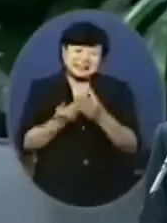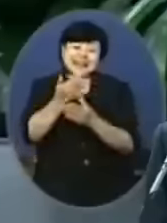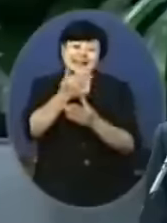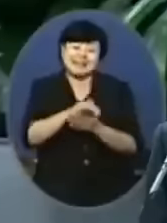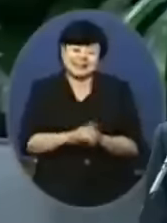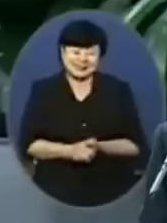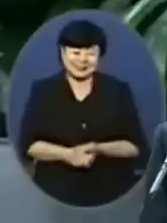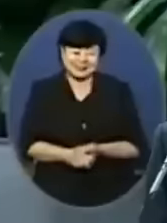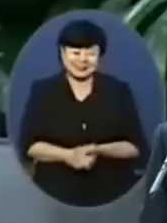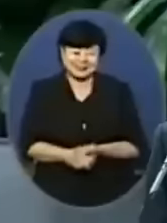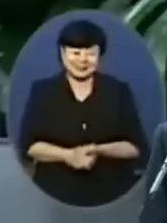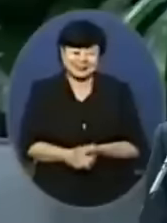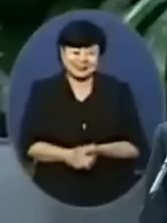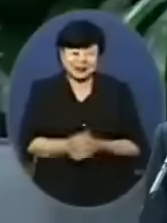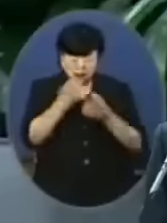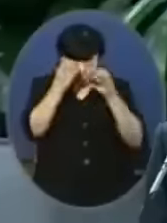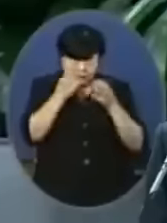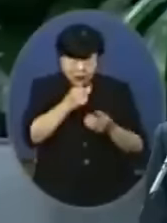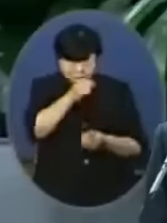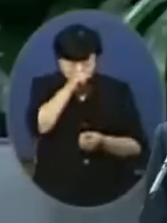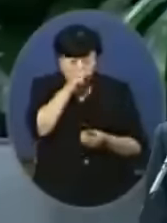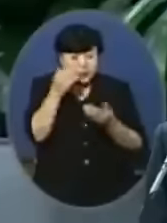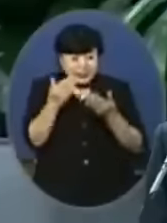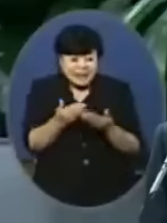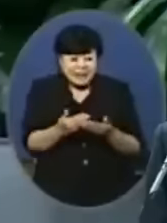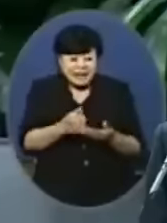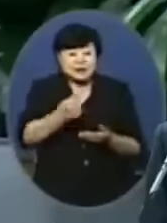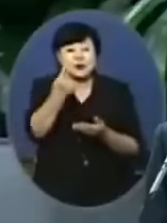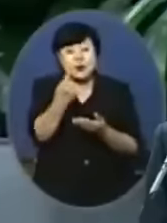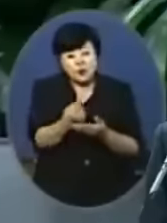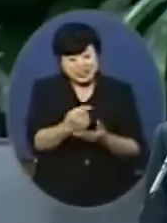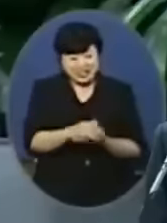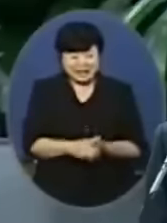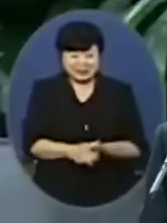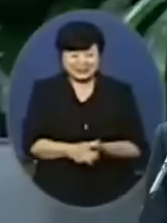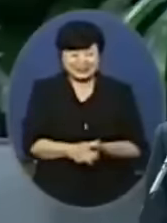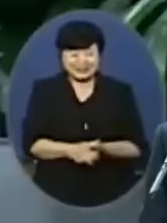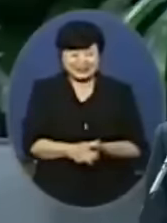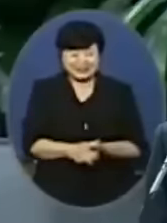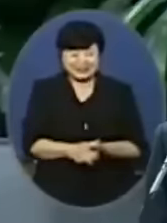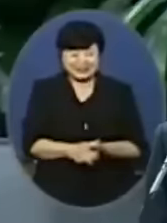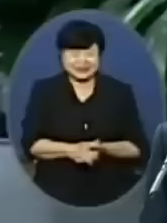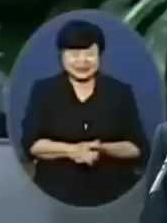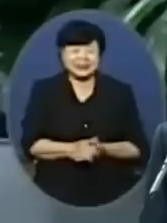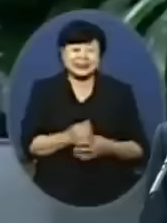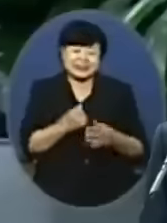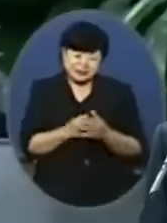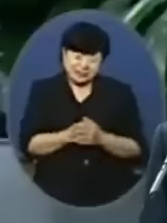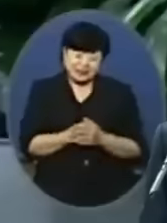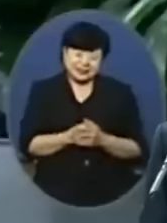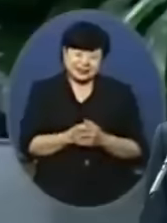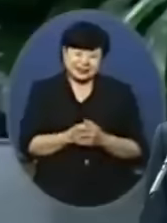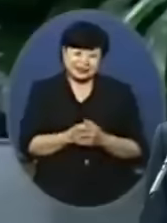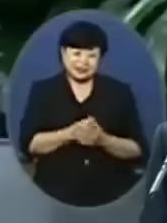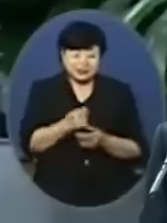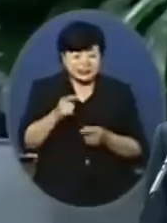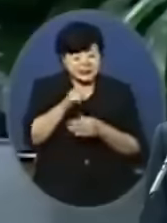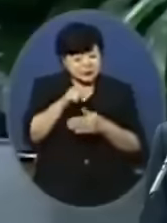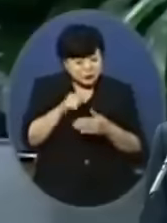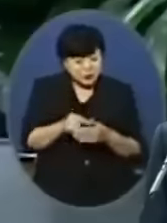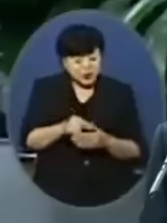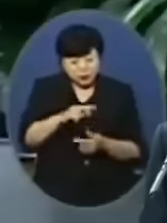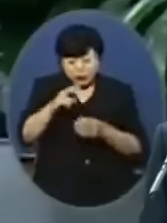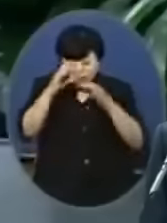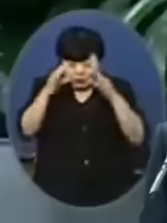생겨나는 것입니다. 고난은 좋은 일을 가지고 오는 것입니다. 그러므로 우리의 삶을